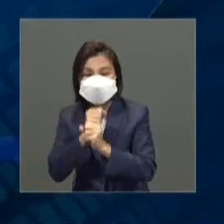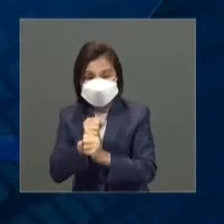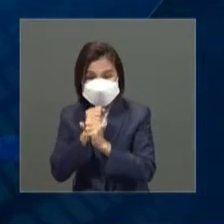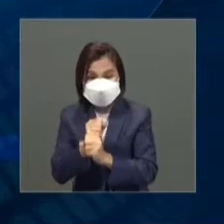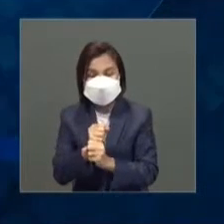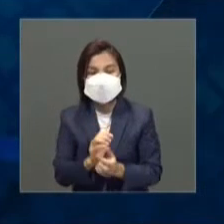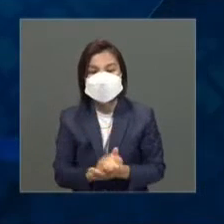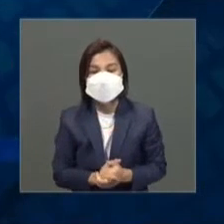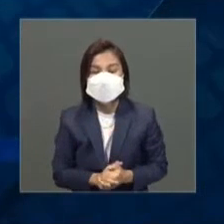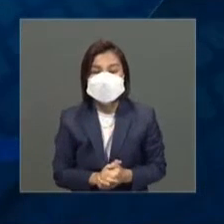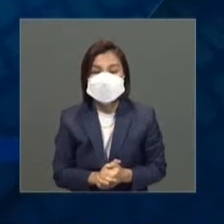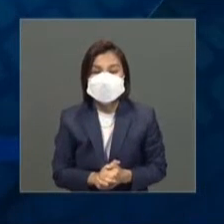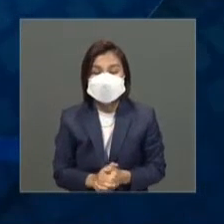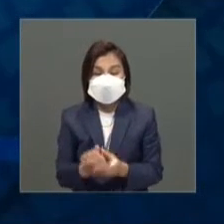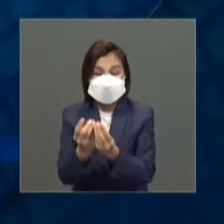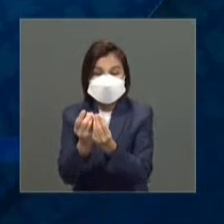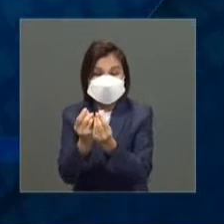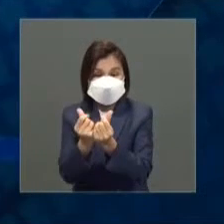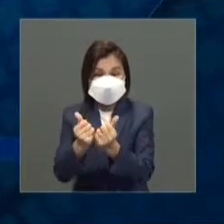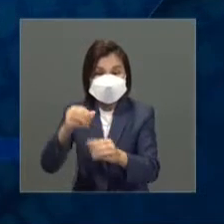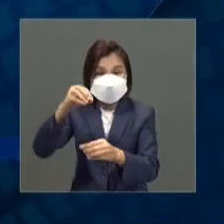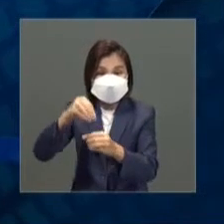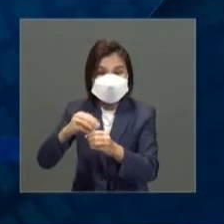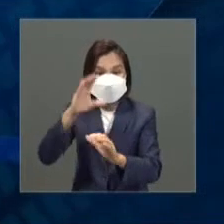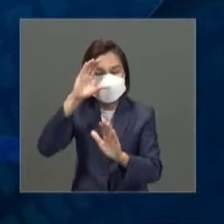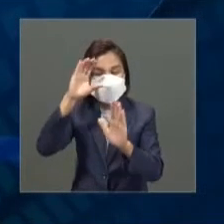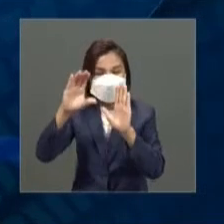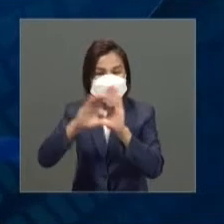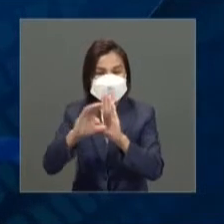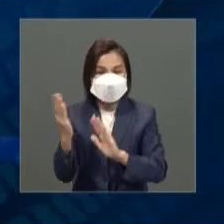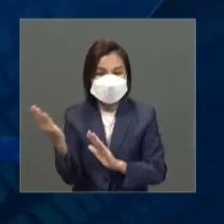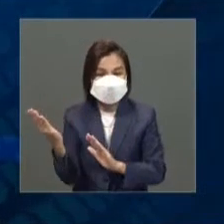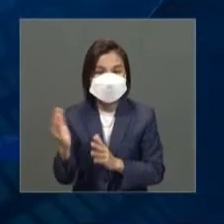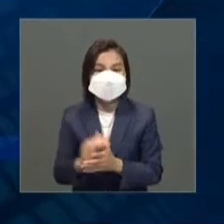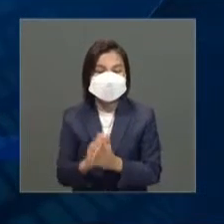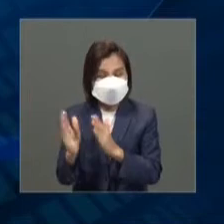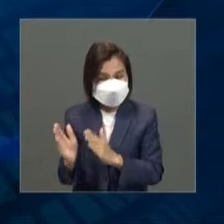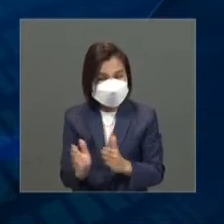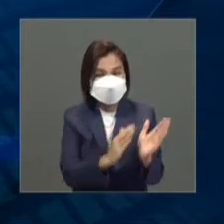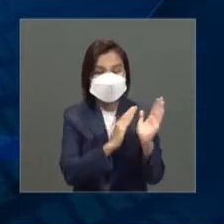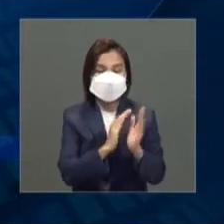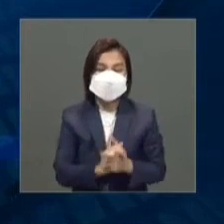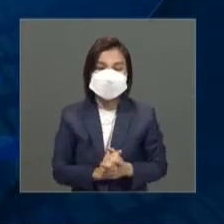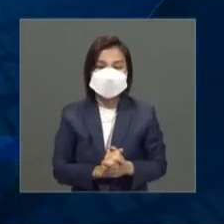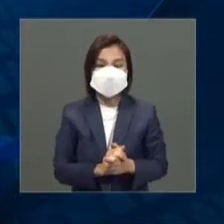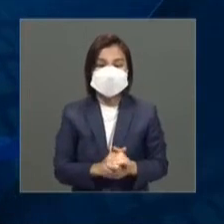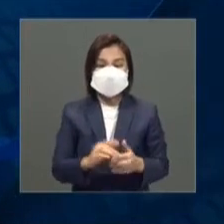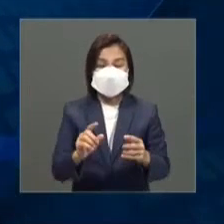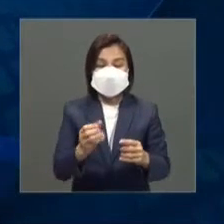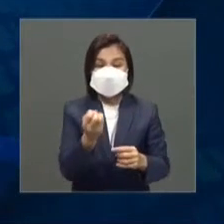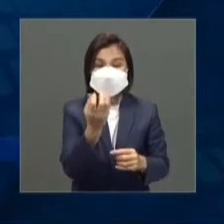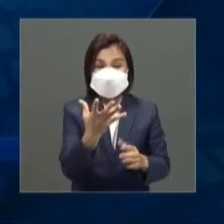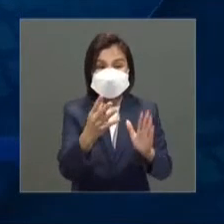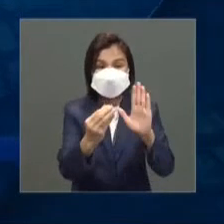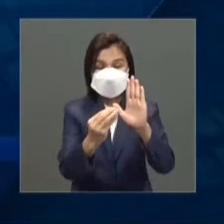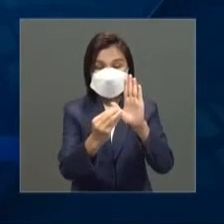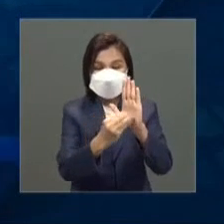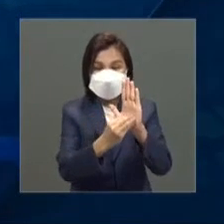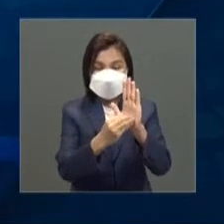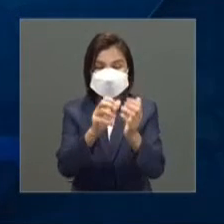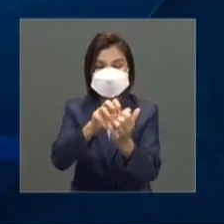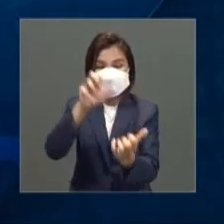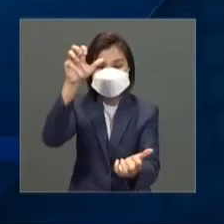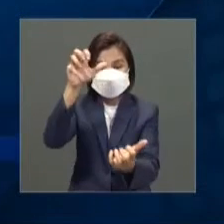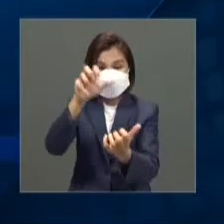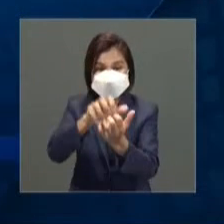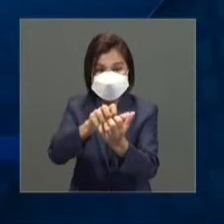มากในรายละเอียดจะอยู่ในแผนภูมินี้นะครับผมคงขอไปเร็วๆ5อันดับแรกอยู่ที่กรุงเทพมหานครสมุทรปราการ